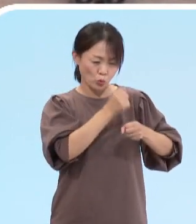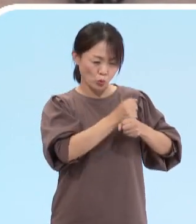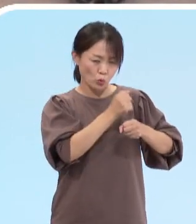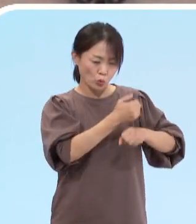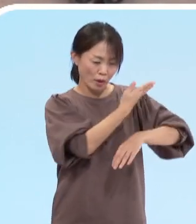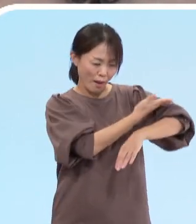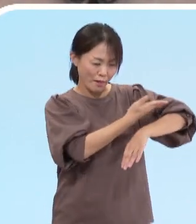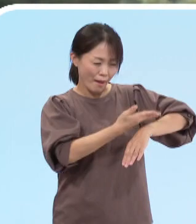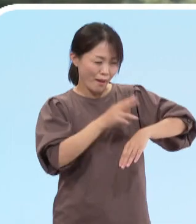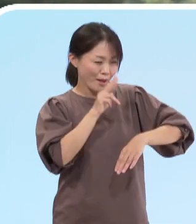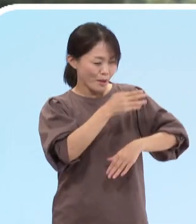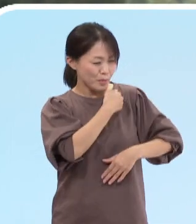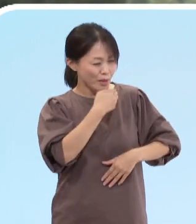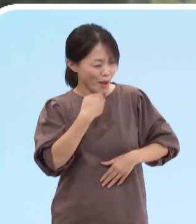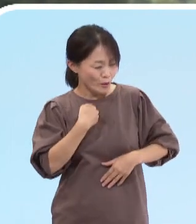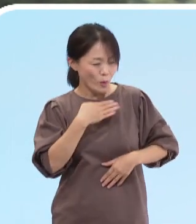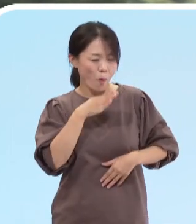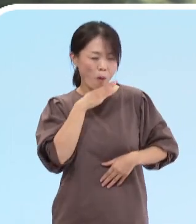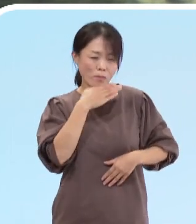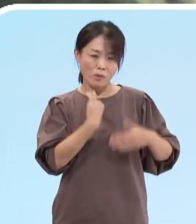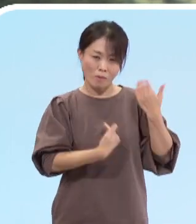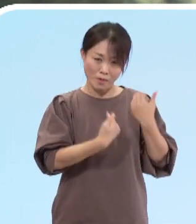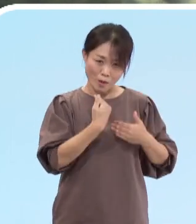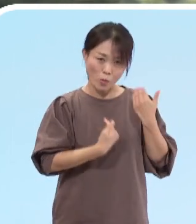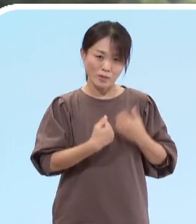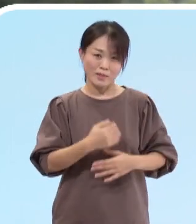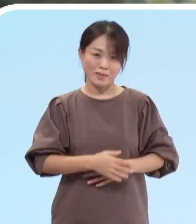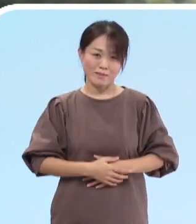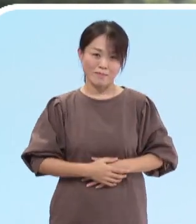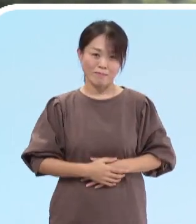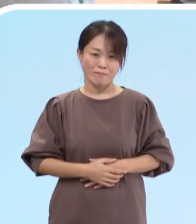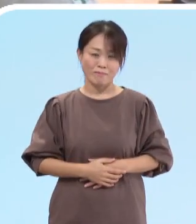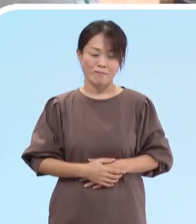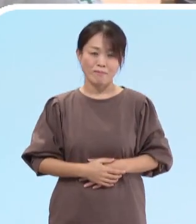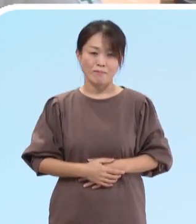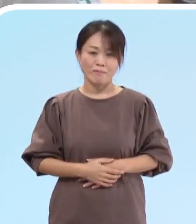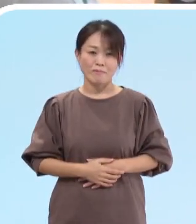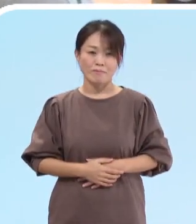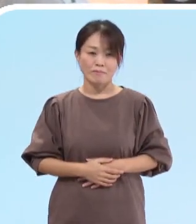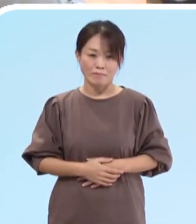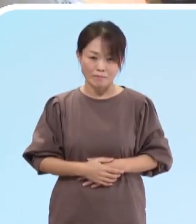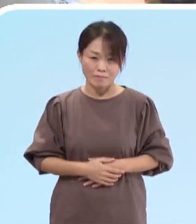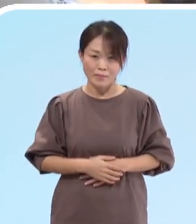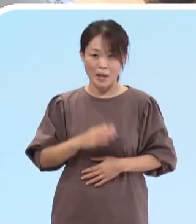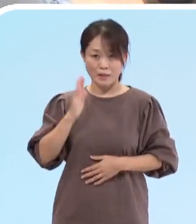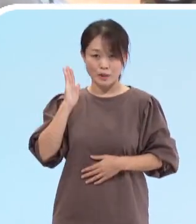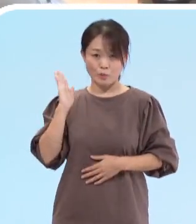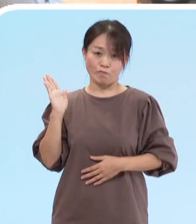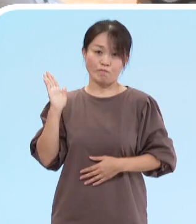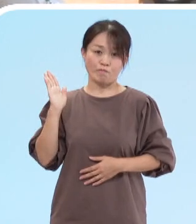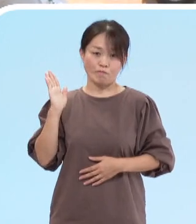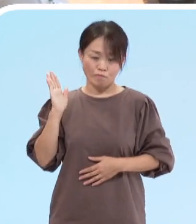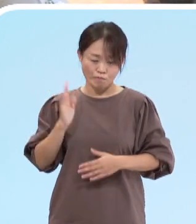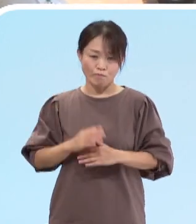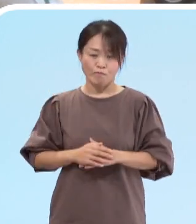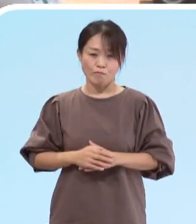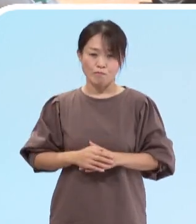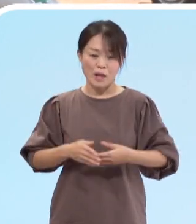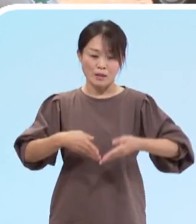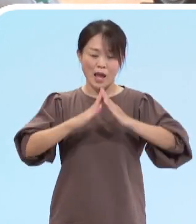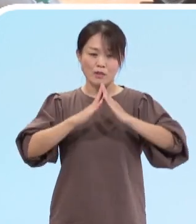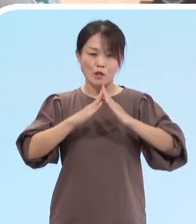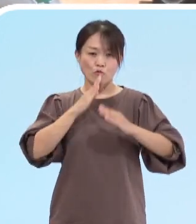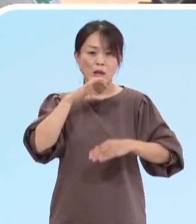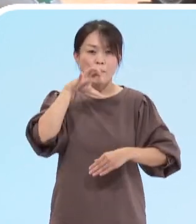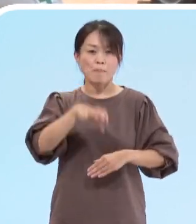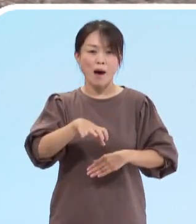順番にできていくっていうのを見ることができるのはすごく楽しいです。 管理技術者の大田垣さんに